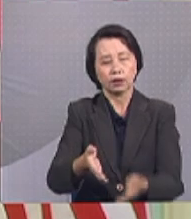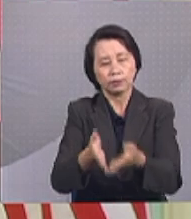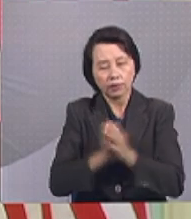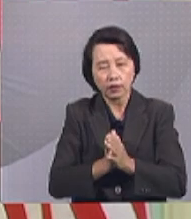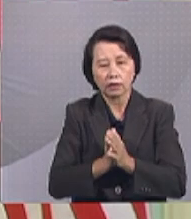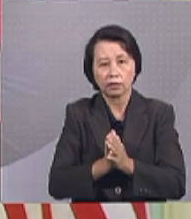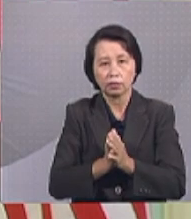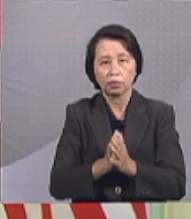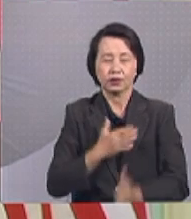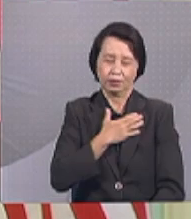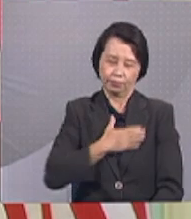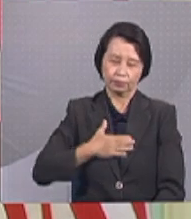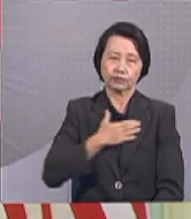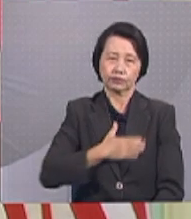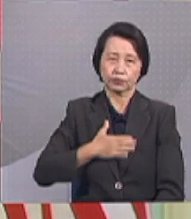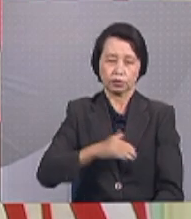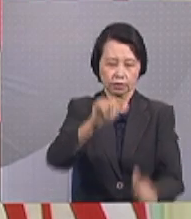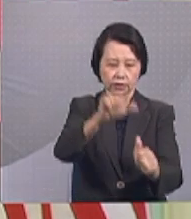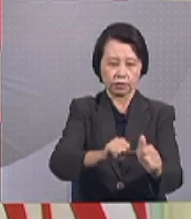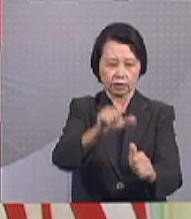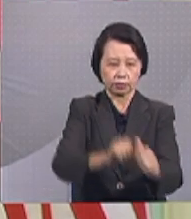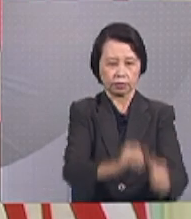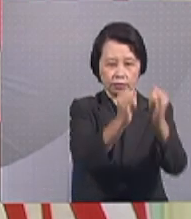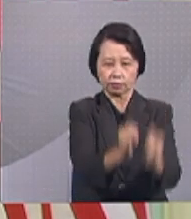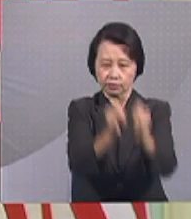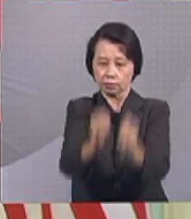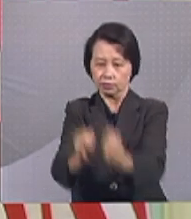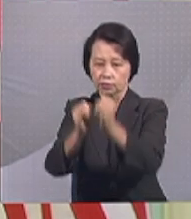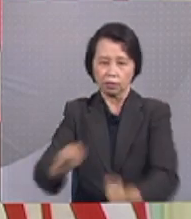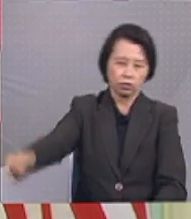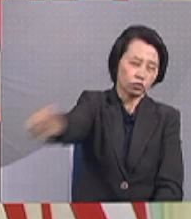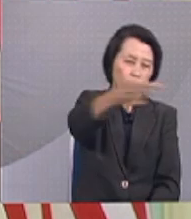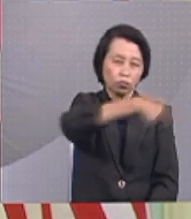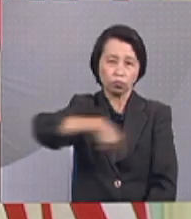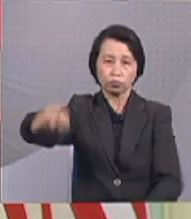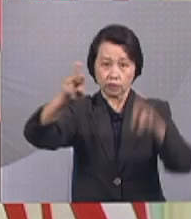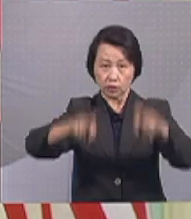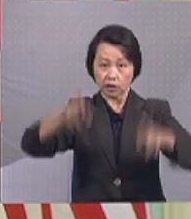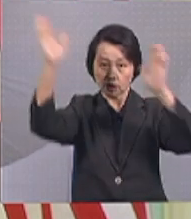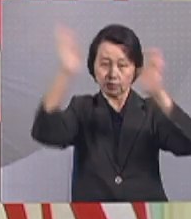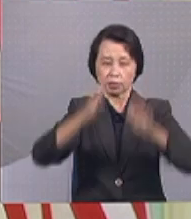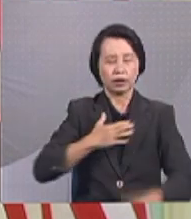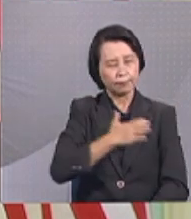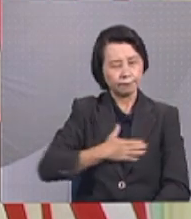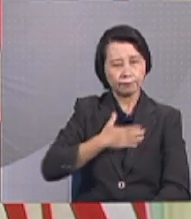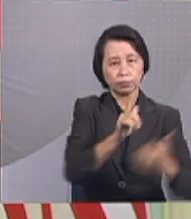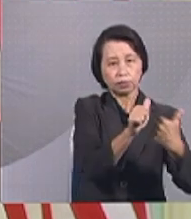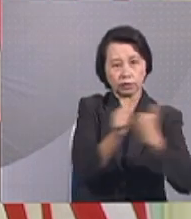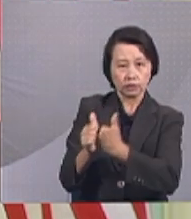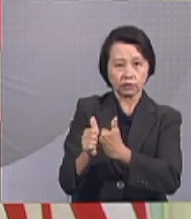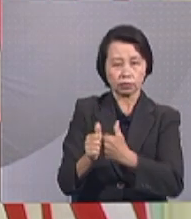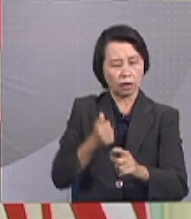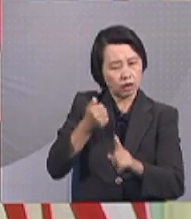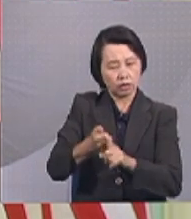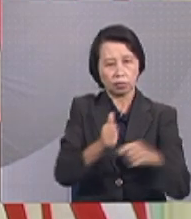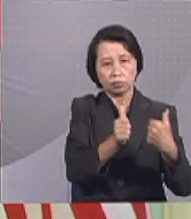memohonlah supaya setiap individu kita ini semua supaya patuhlah kepada arahan